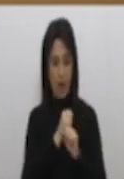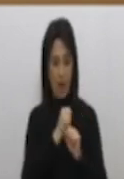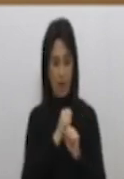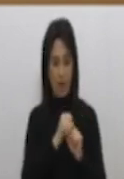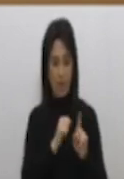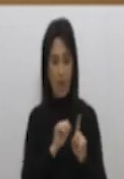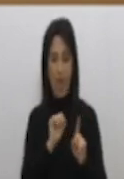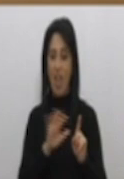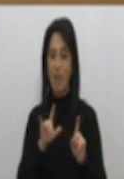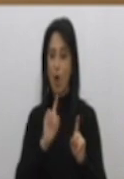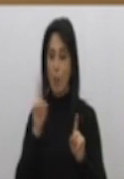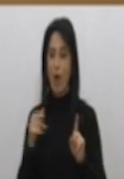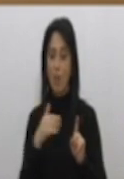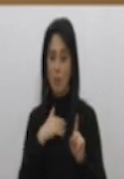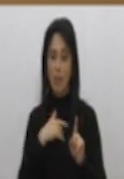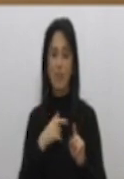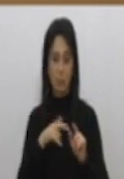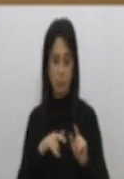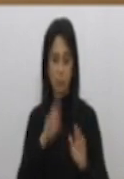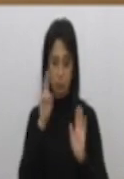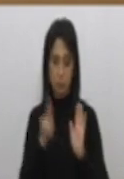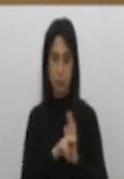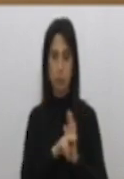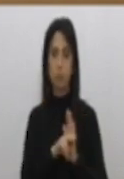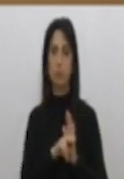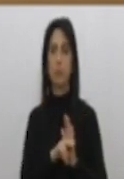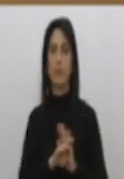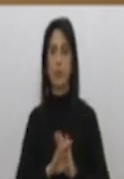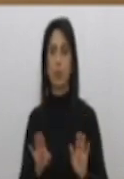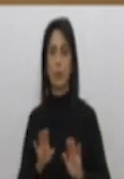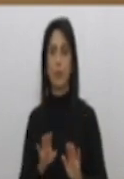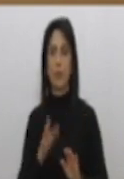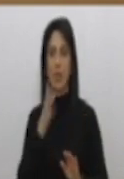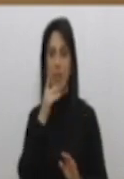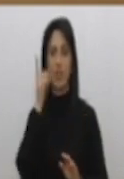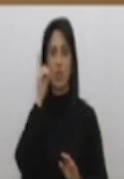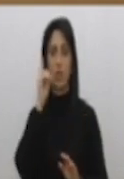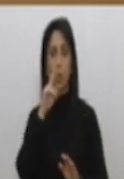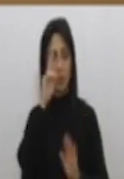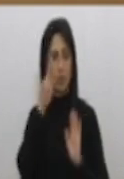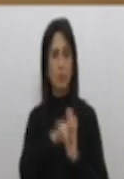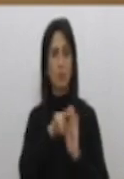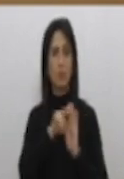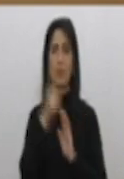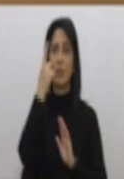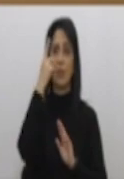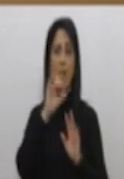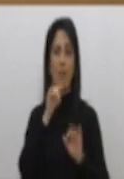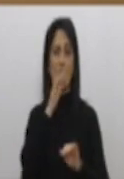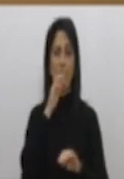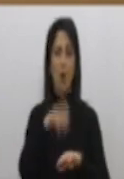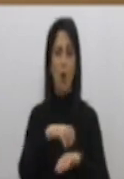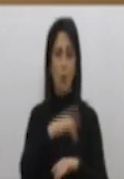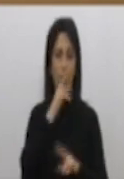ევროპებში მივიღებთ და ჩვენ ამას ვემორჩილებით, როგორც თავის დროზე რაღაც მითითებებს ვემორჩილებოდით.